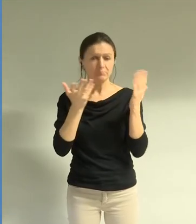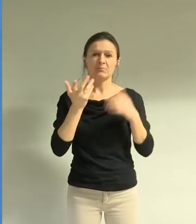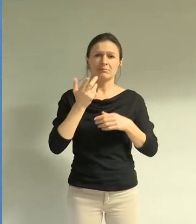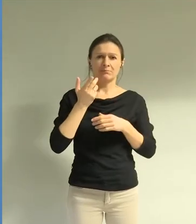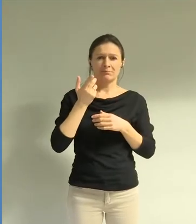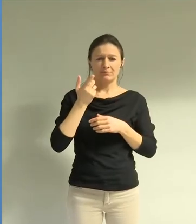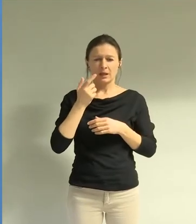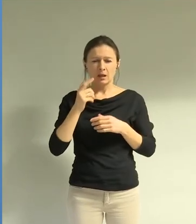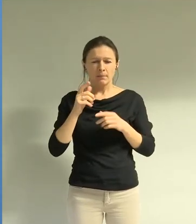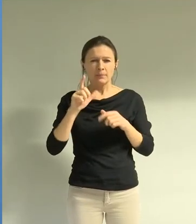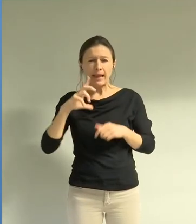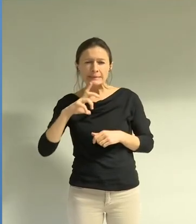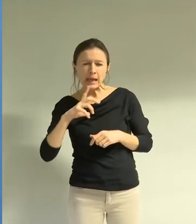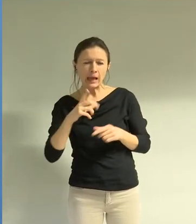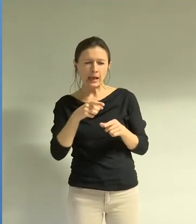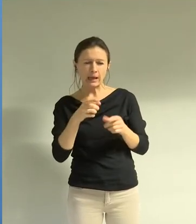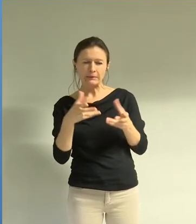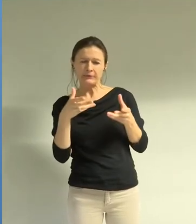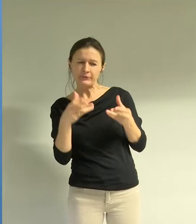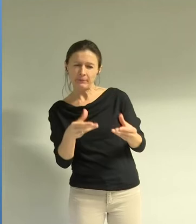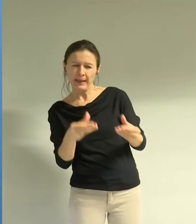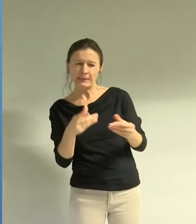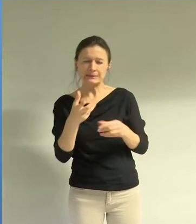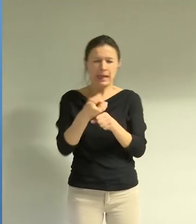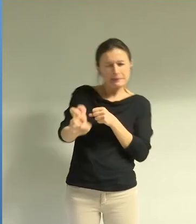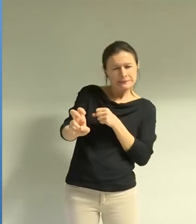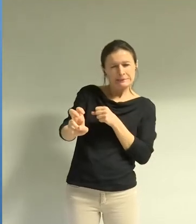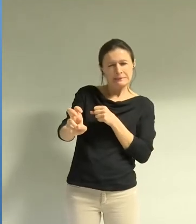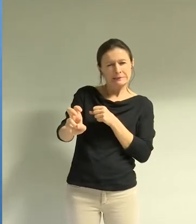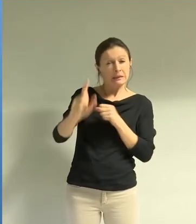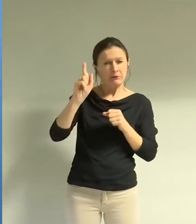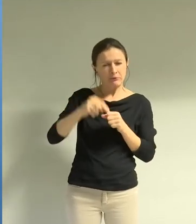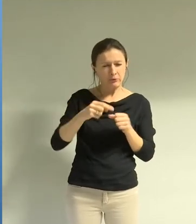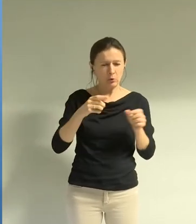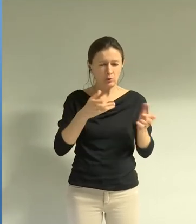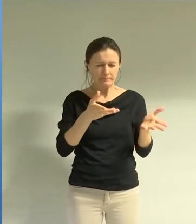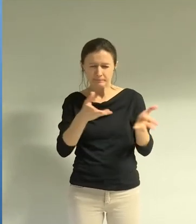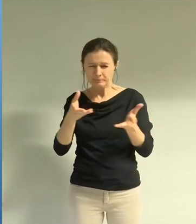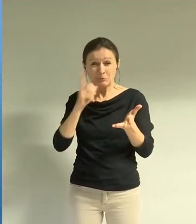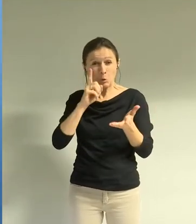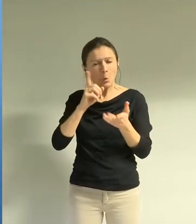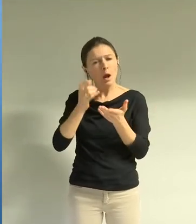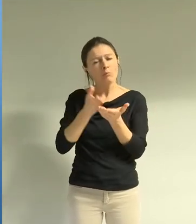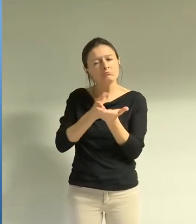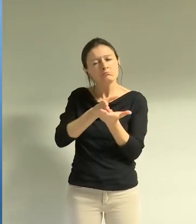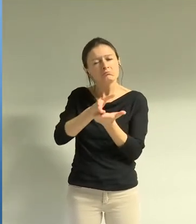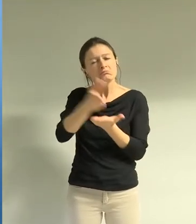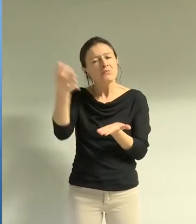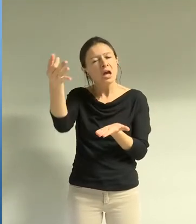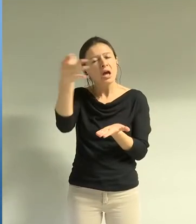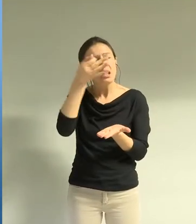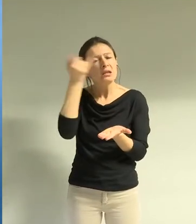vulnérabilités et des risques encourus qui ne manquerait pas de venir perturber la trajectoire idéale imaginez vers le cap